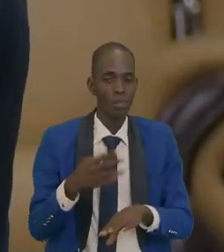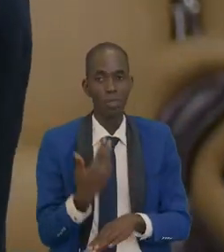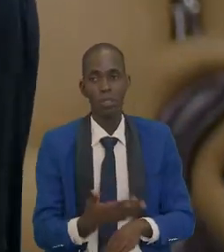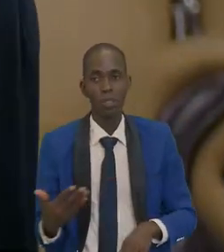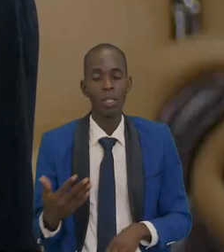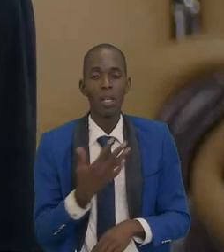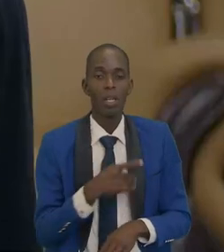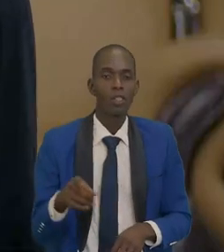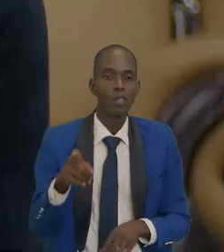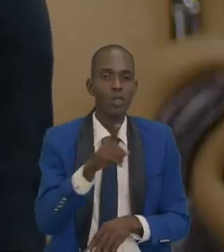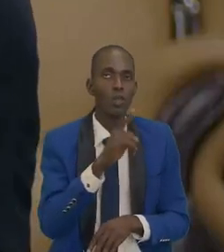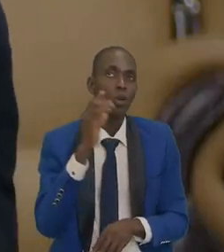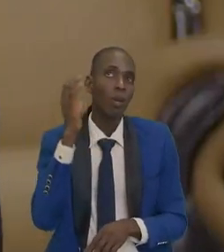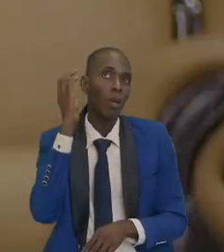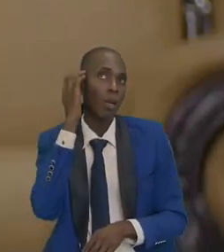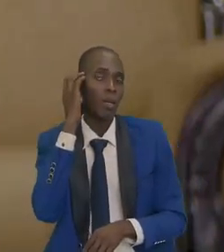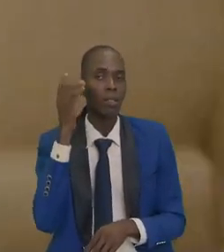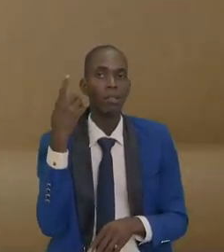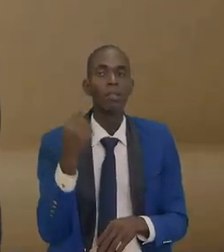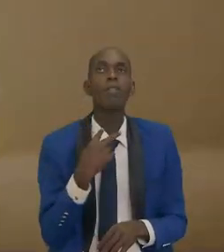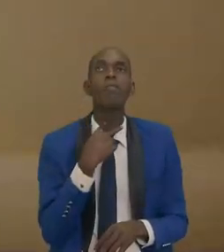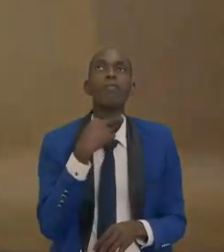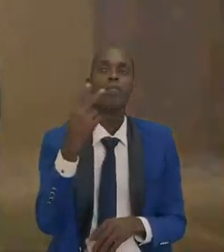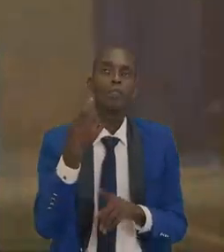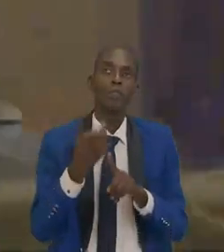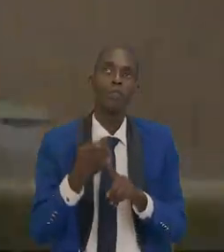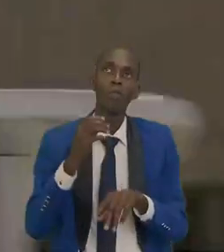et vous écoutez la voix d'en haut,